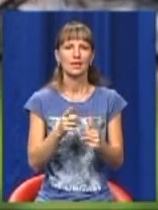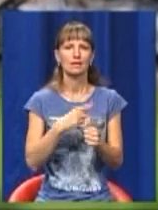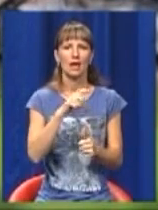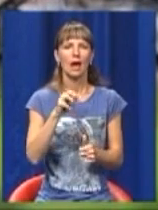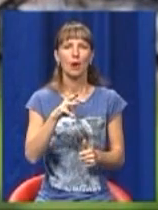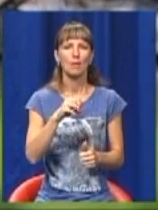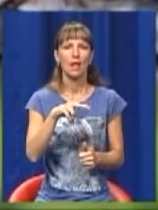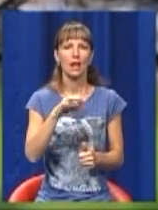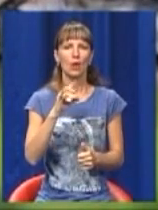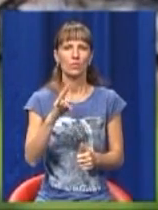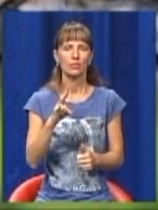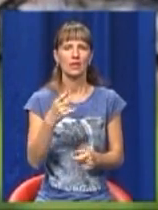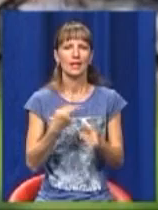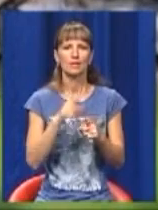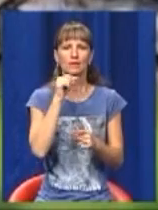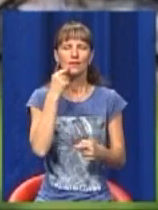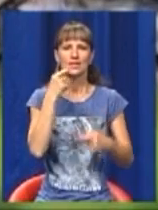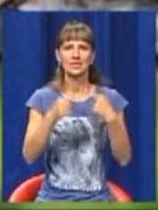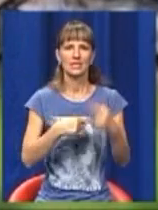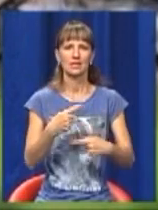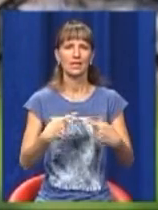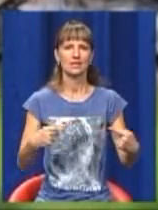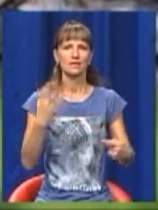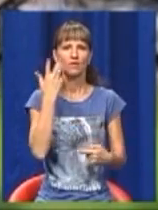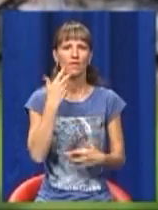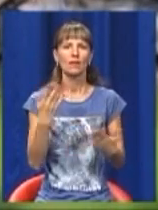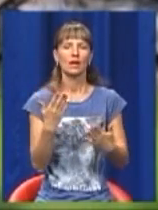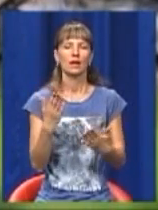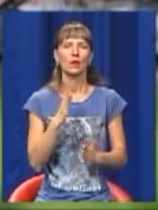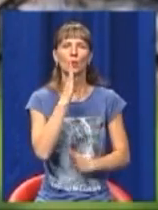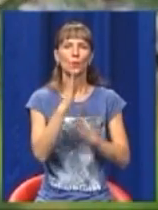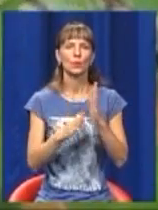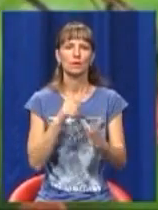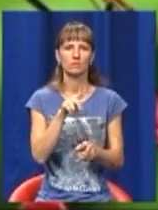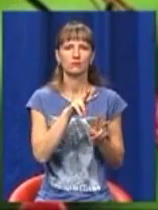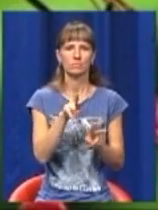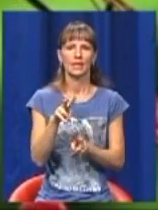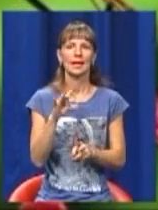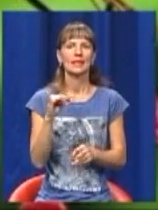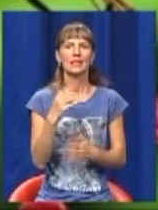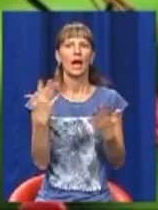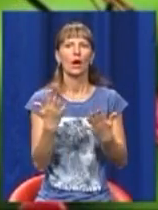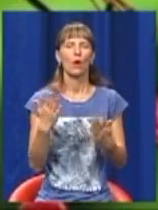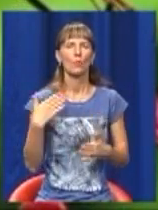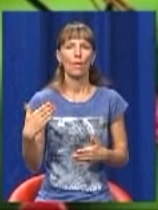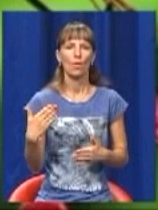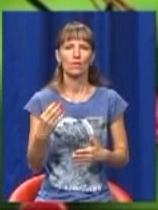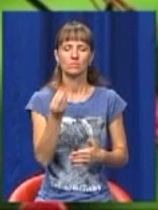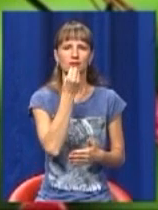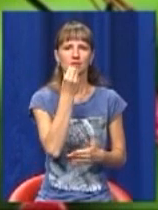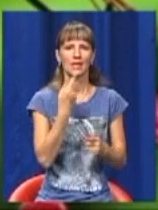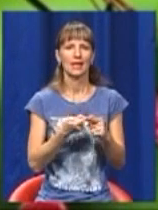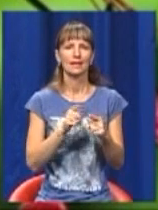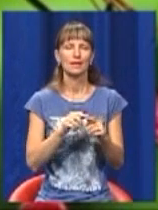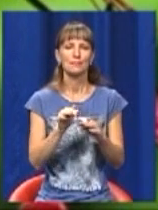Ця пташка постійно різного кольору, залежно від того, в який час доби її споглядати і з якого боку. Раціон харчування